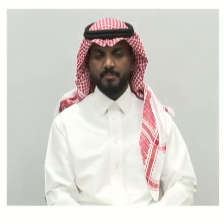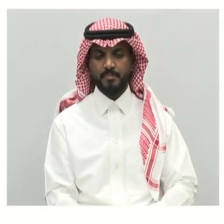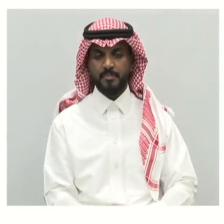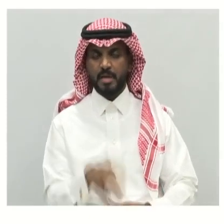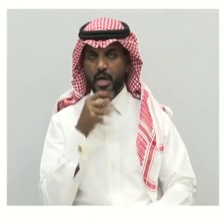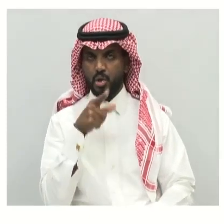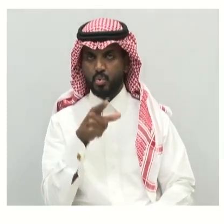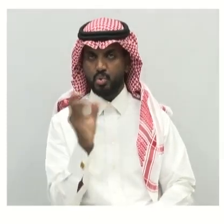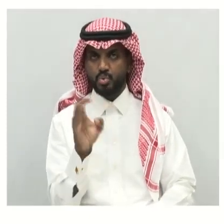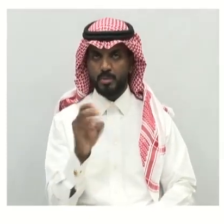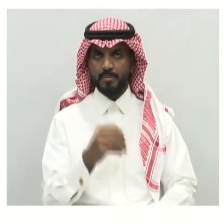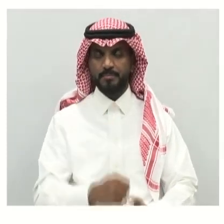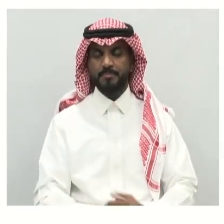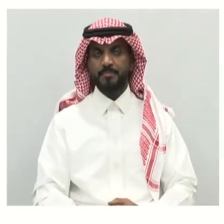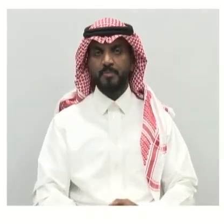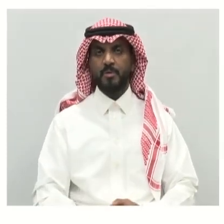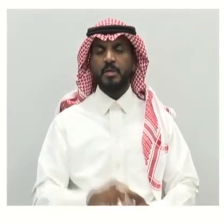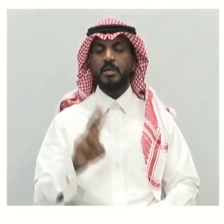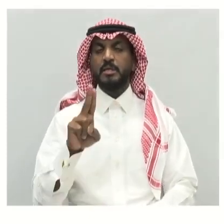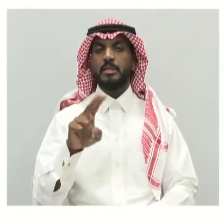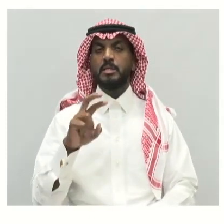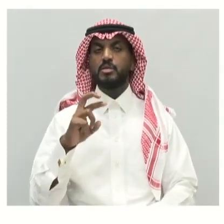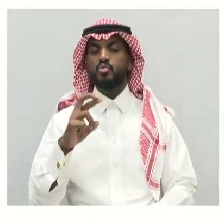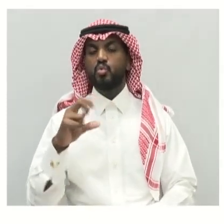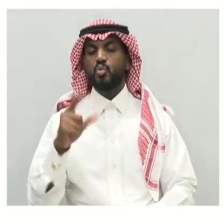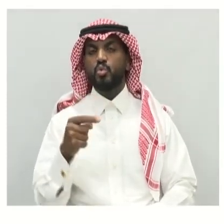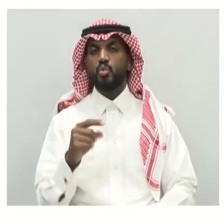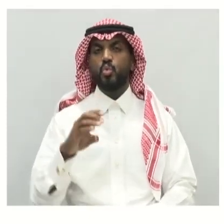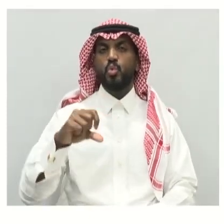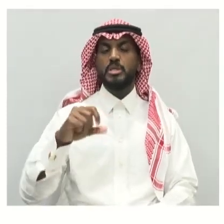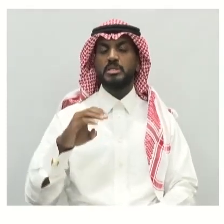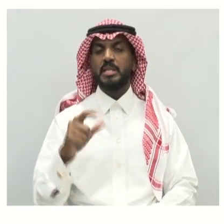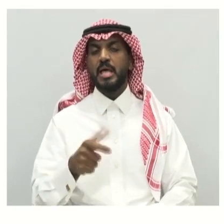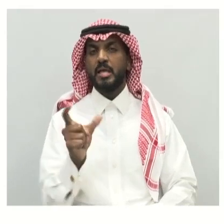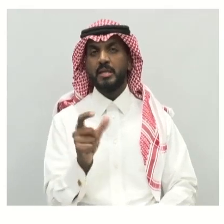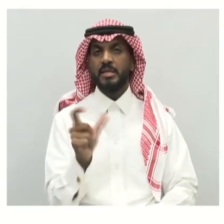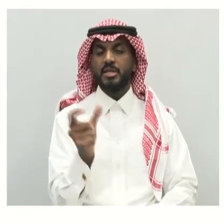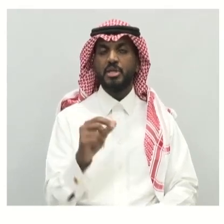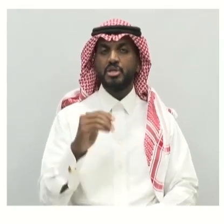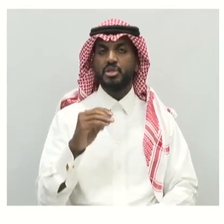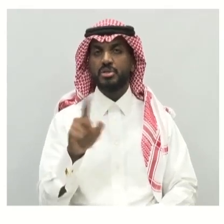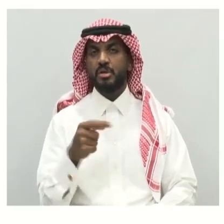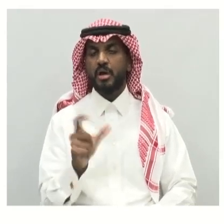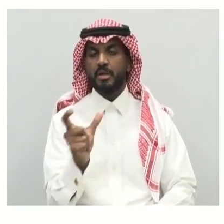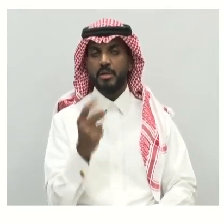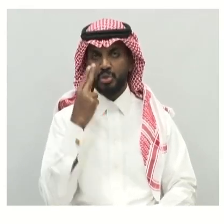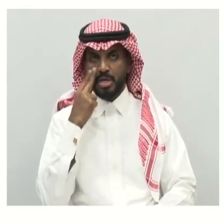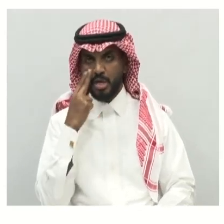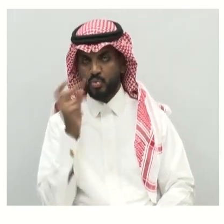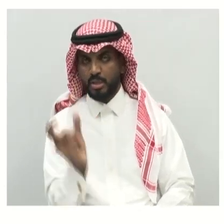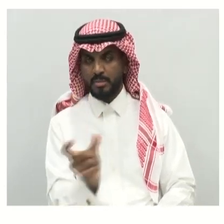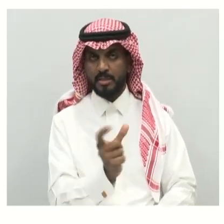هيقراوا هذه الجمله تزور وجدان نجرانه ايضا شاهدوا هذه